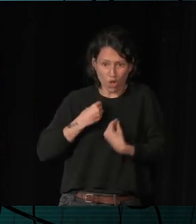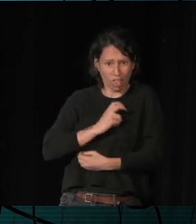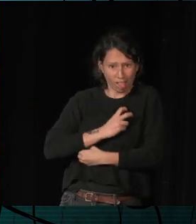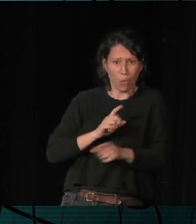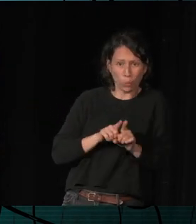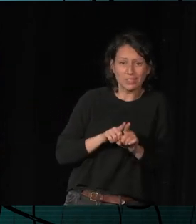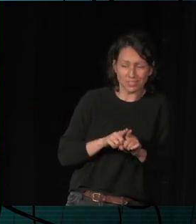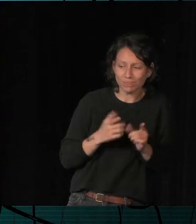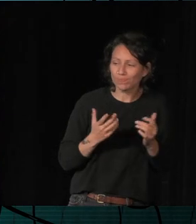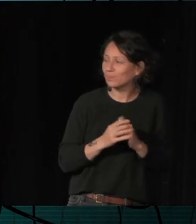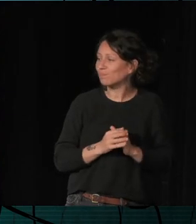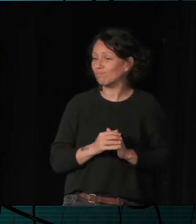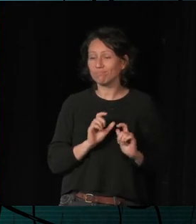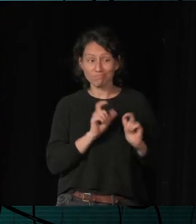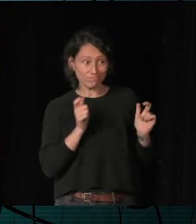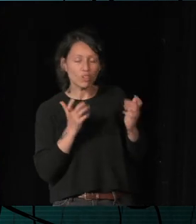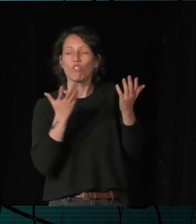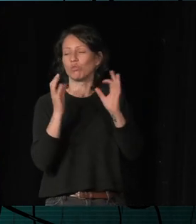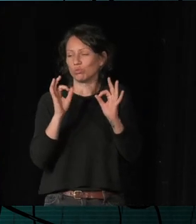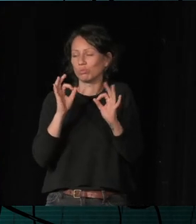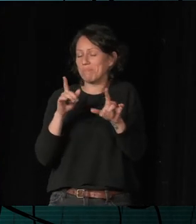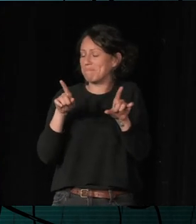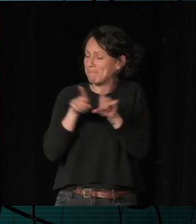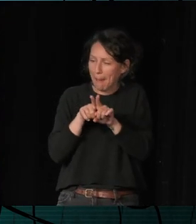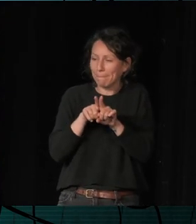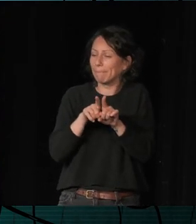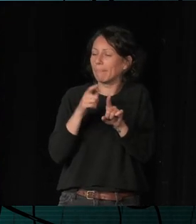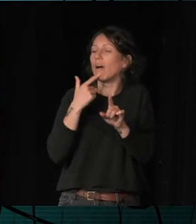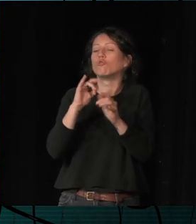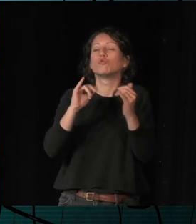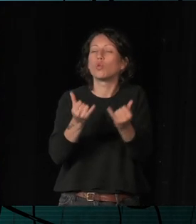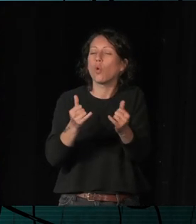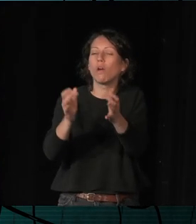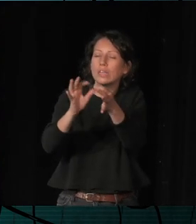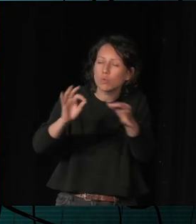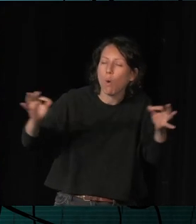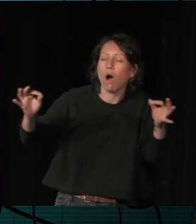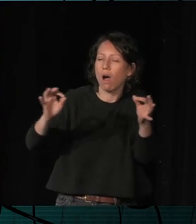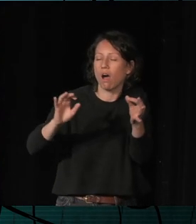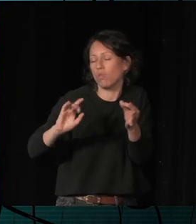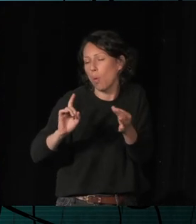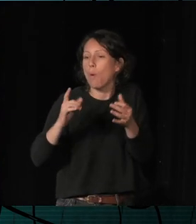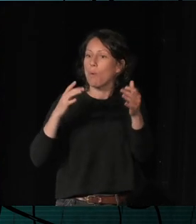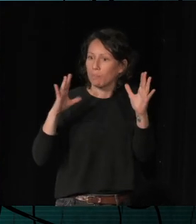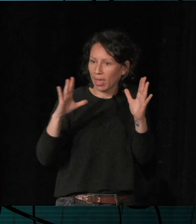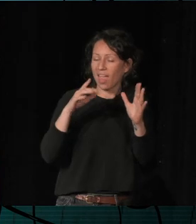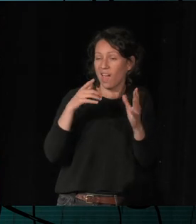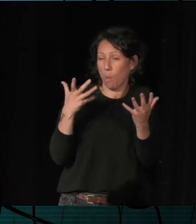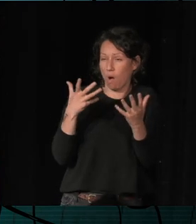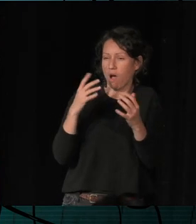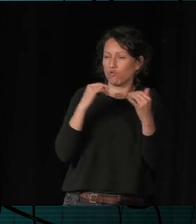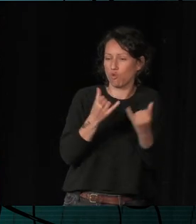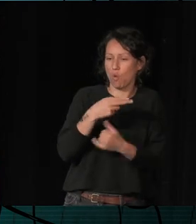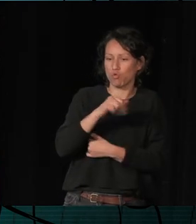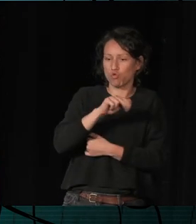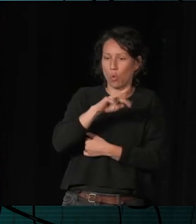C'est pas un jeu narratif en l'occurrence, mais c'est un jeu qui m'a pris complètement à contre-pied, parce que je pensais vraiment innocemment y faire du craft, c'est Subnautica,